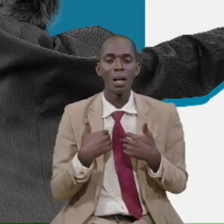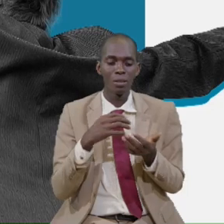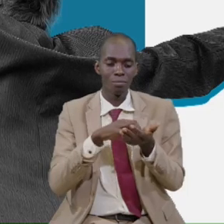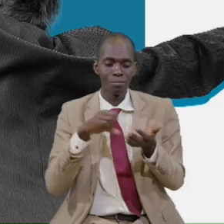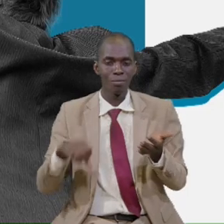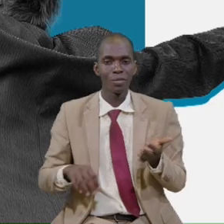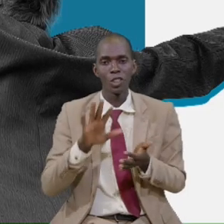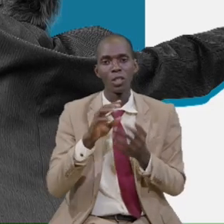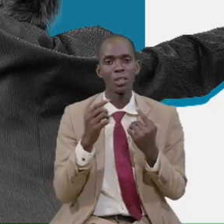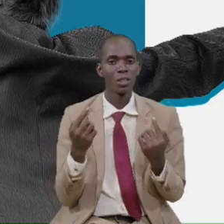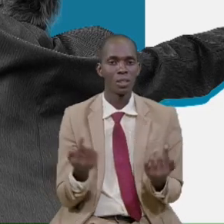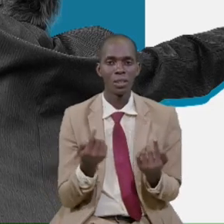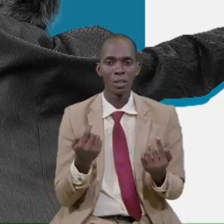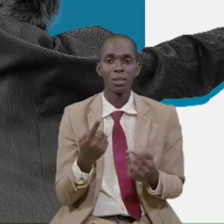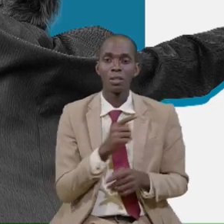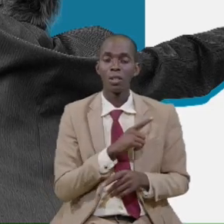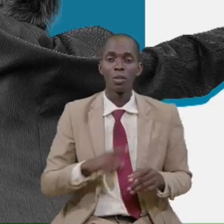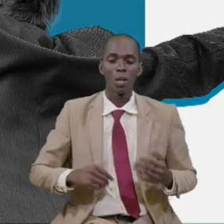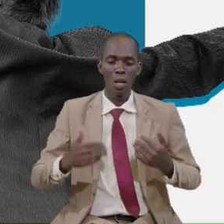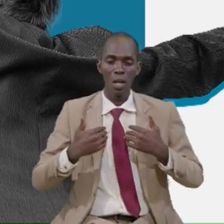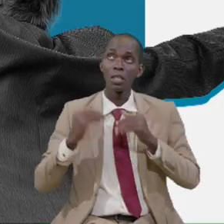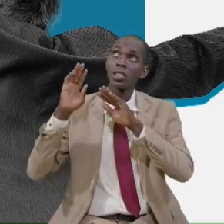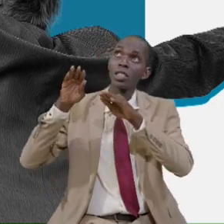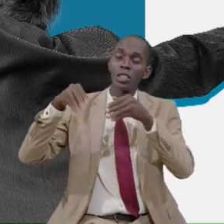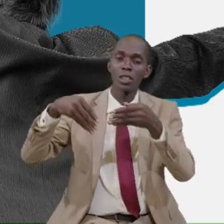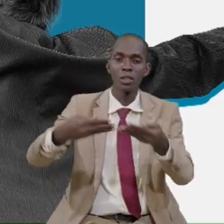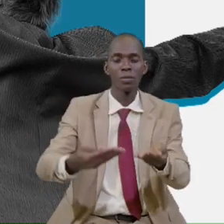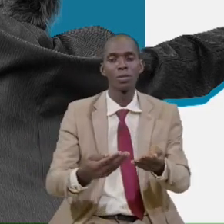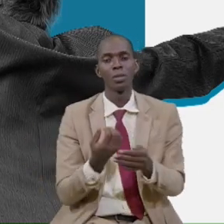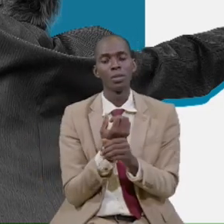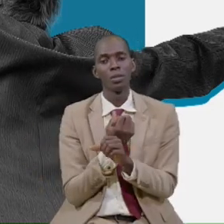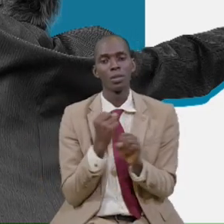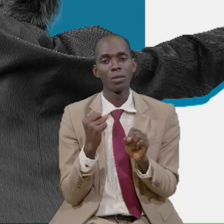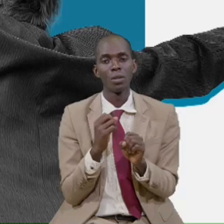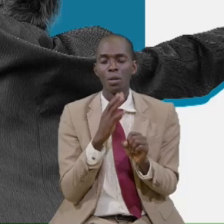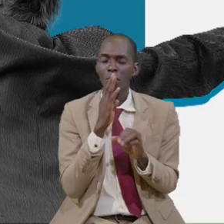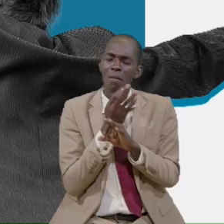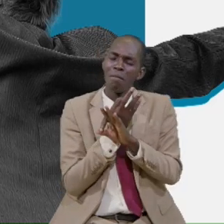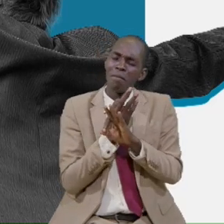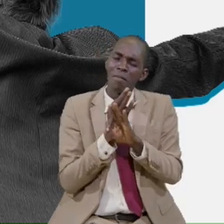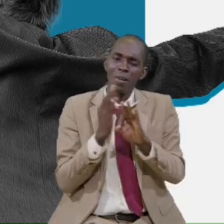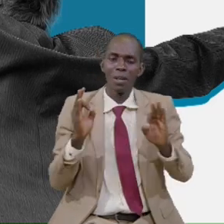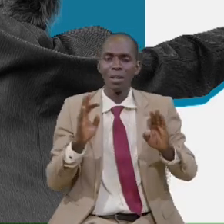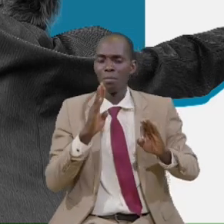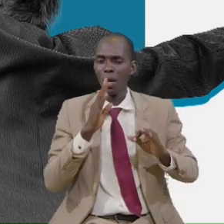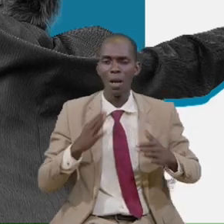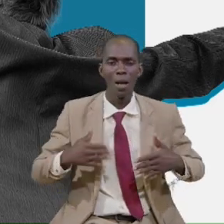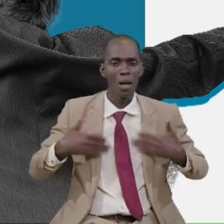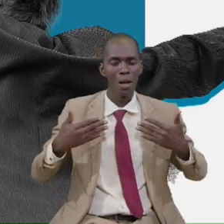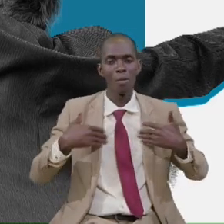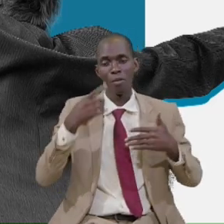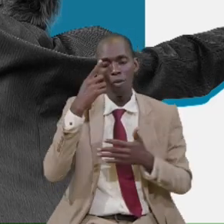a ôté vos péchés. Le Seigneur vous a accordé le salut. Soyez libres et